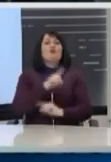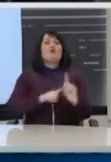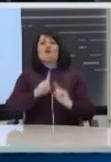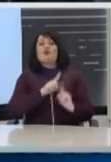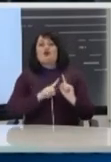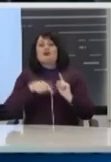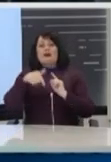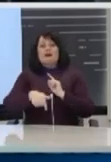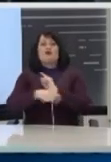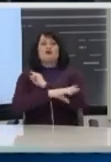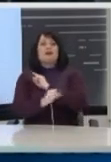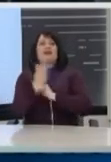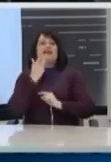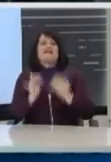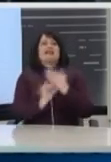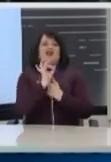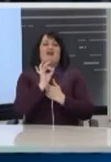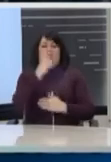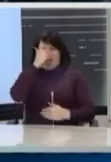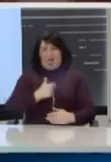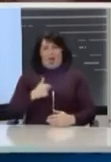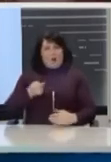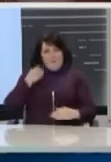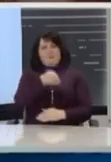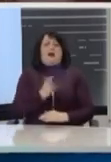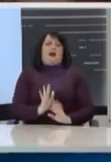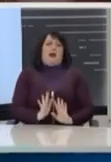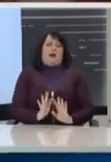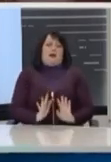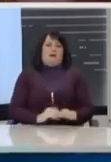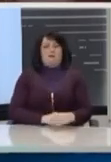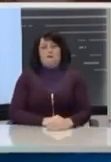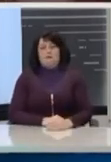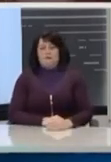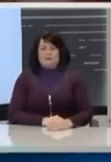ο Γενικός Γραμματέας της Χρυσής Αυγής. Εγώ.